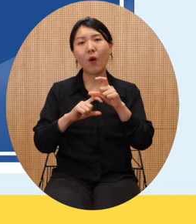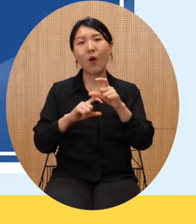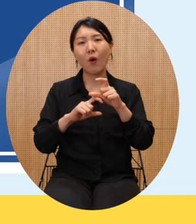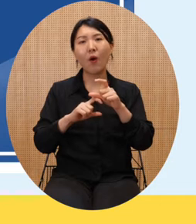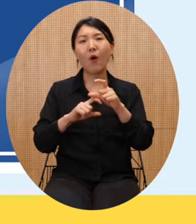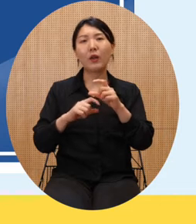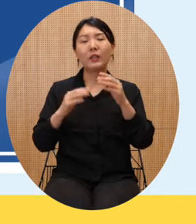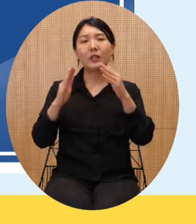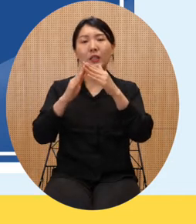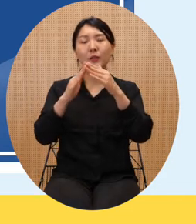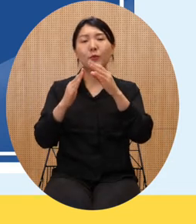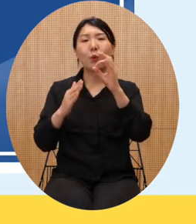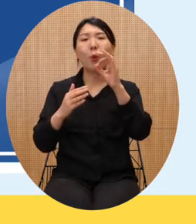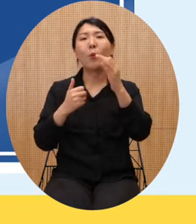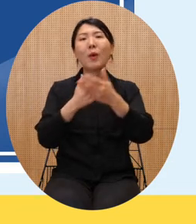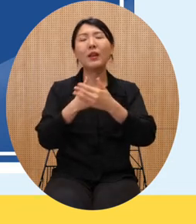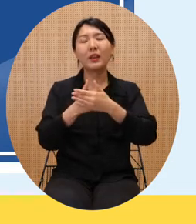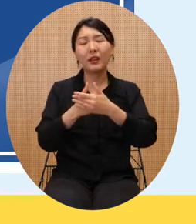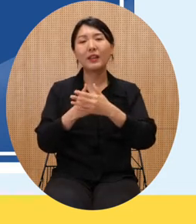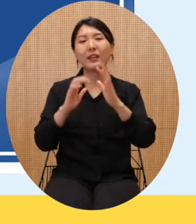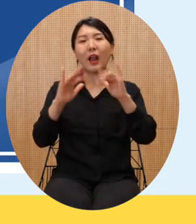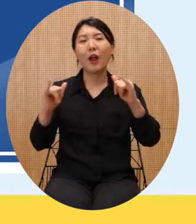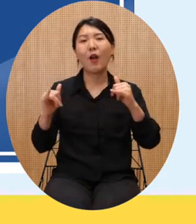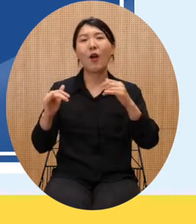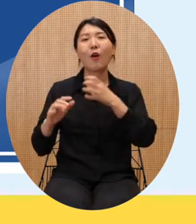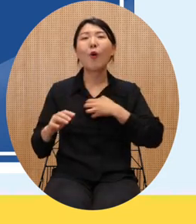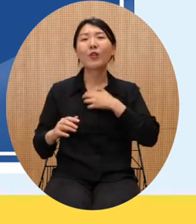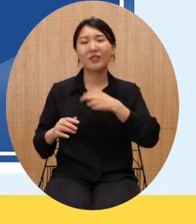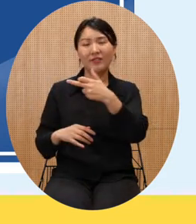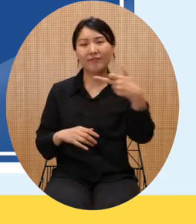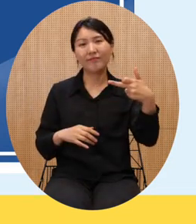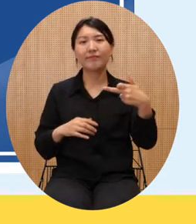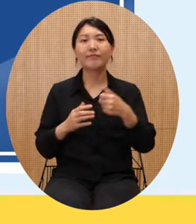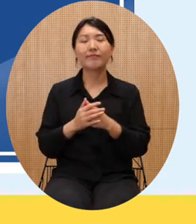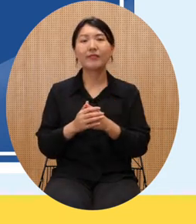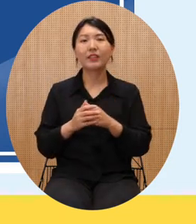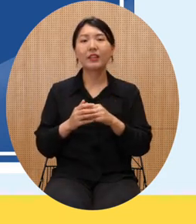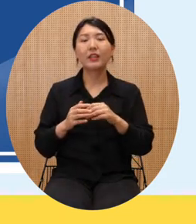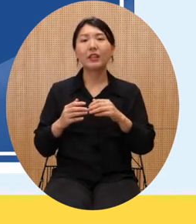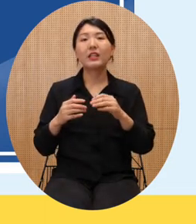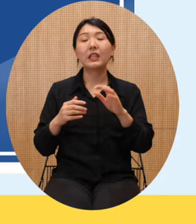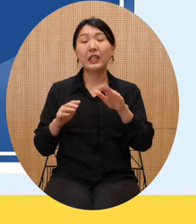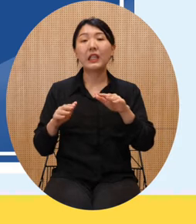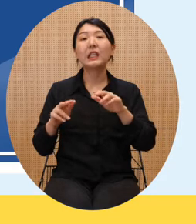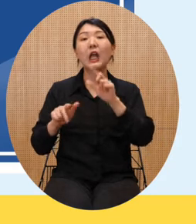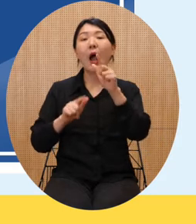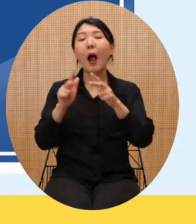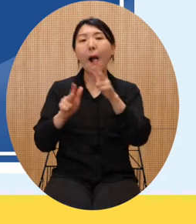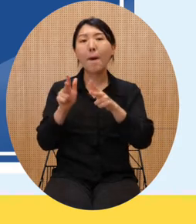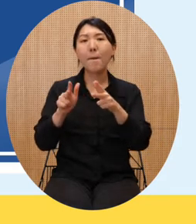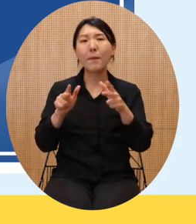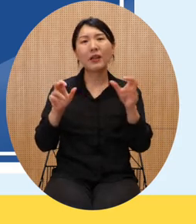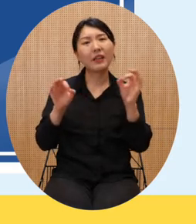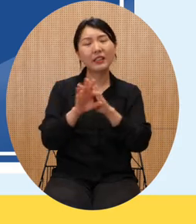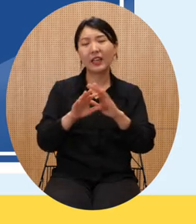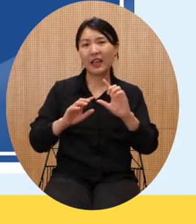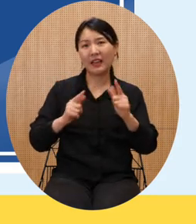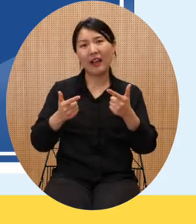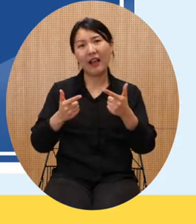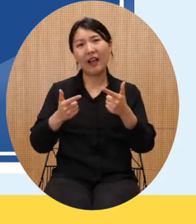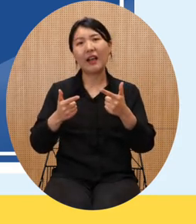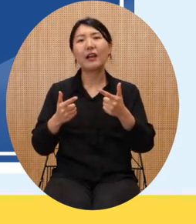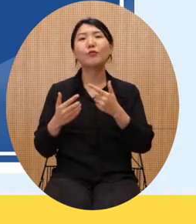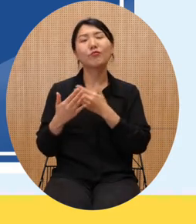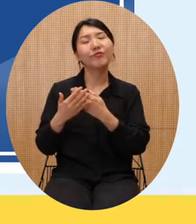정도는 주거비 지원을 받고 있는 부모님들은 더 그런 걱정을 하시는 거예요. 이 주거비 지원 사업이